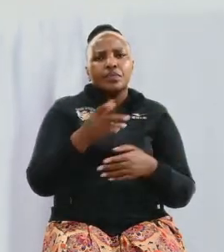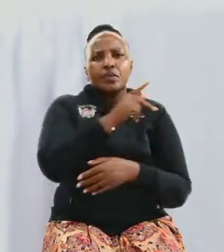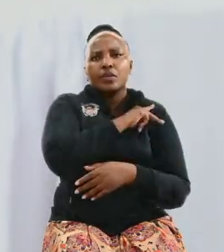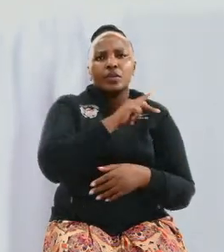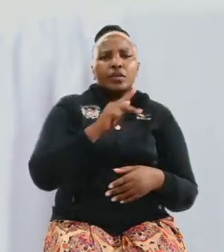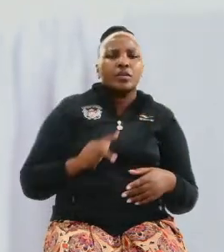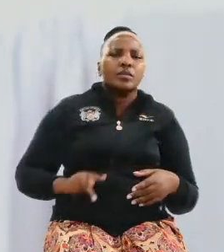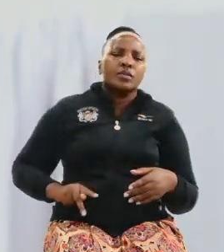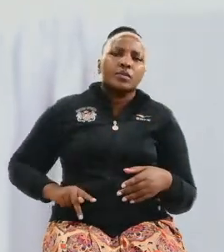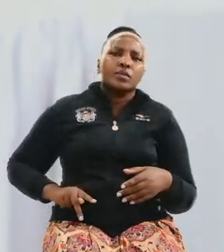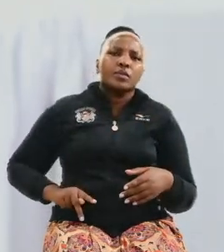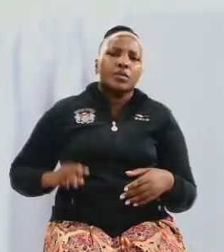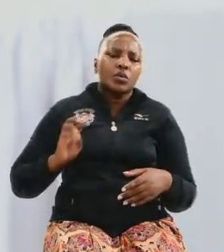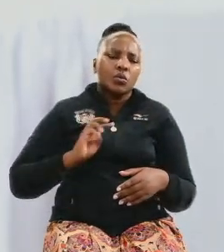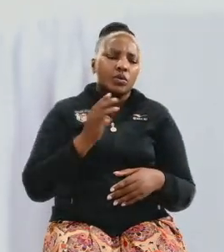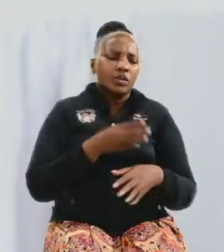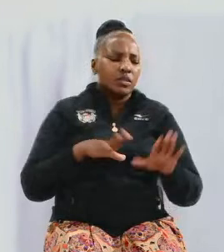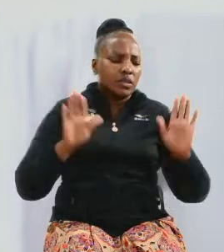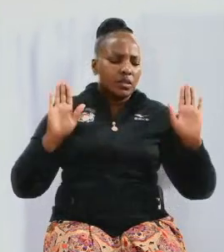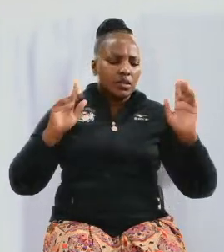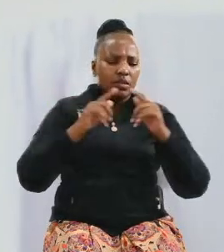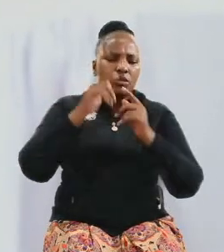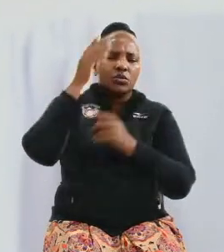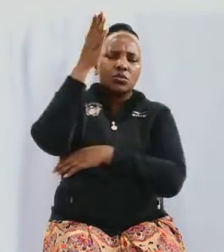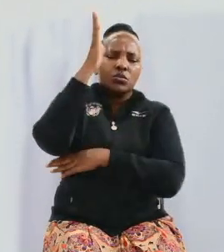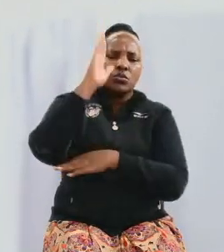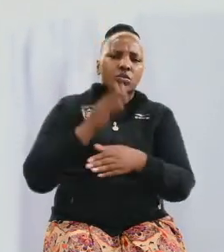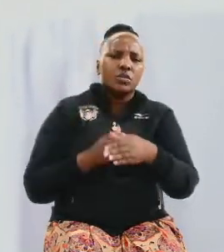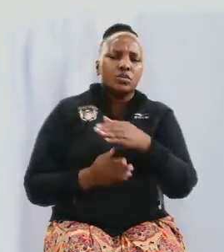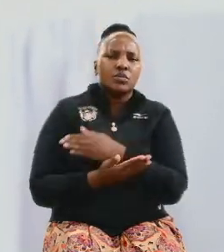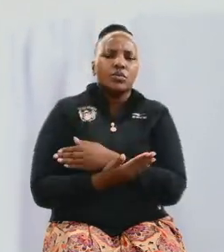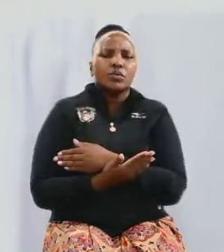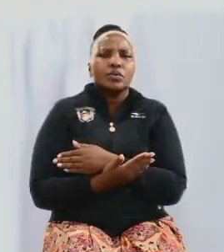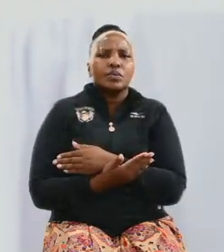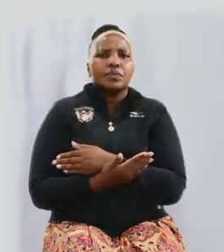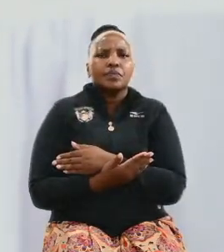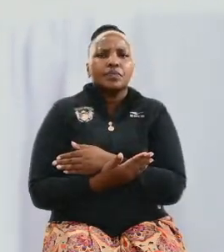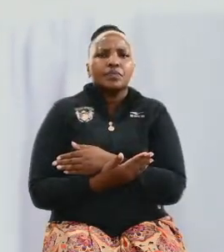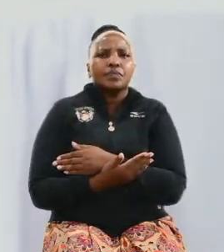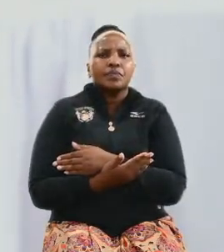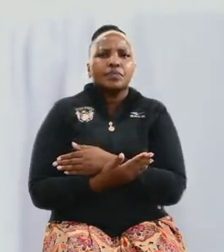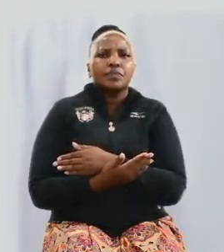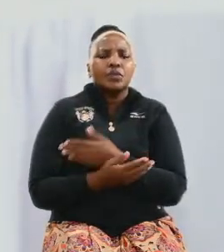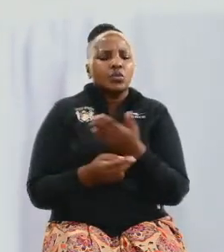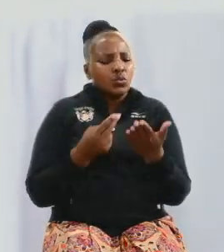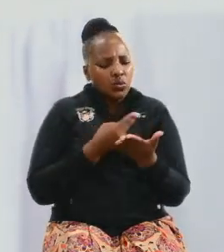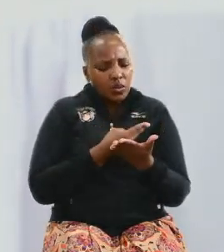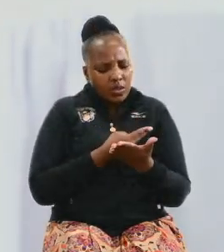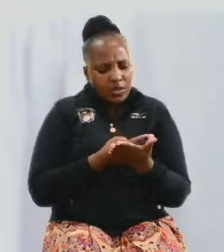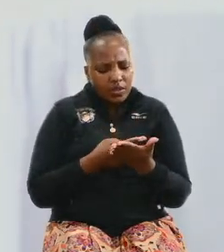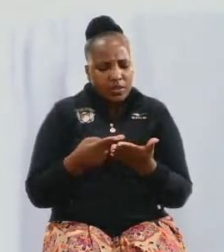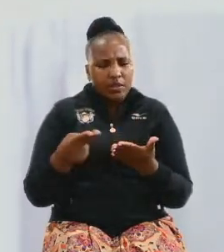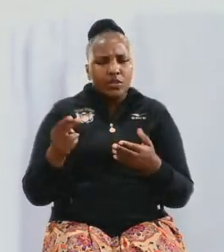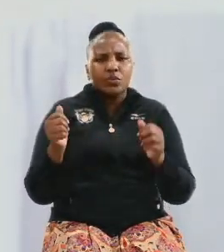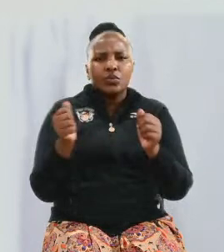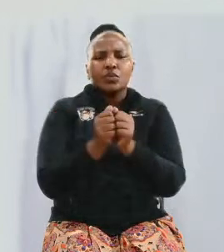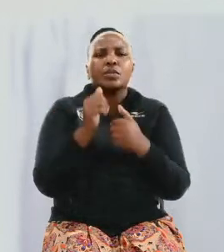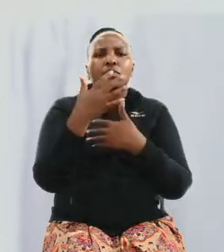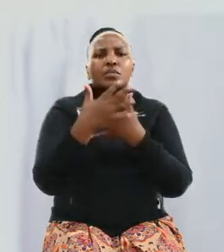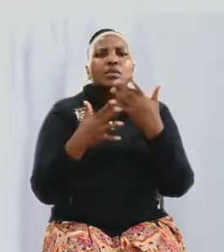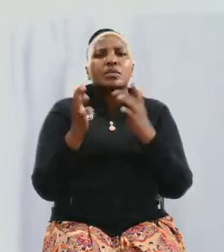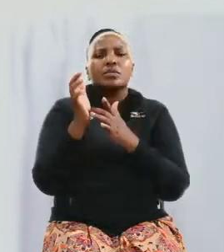wa ajabu, twajikabidhi mikononi mwako asubuhi njema. Uweze kututakaza na damu yako ya Yesu